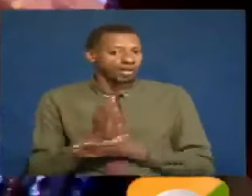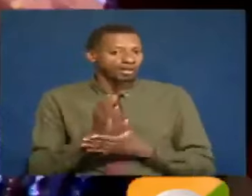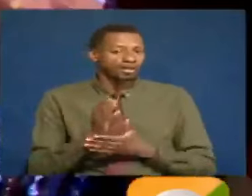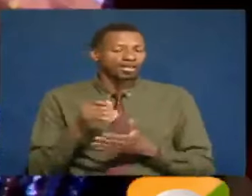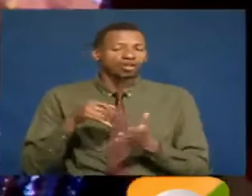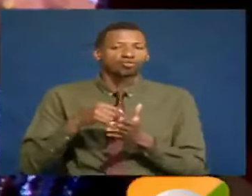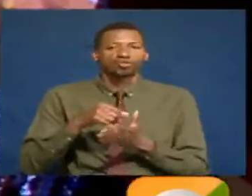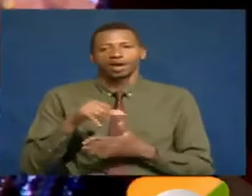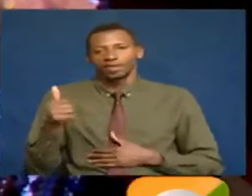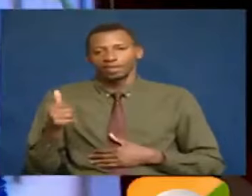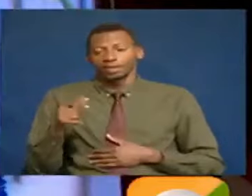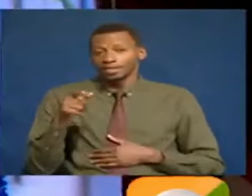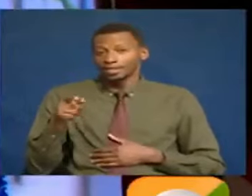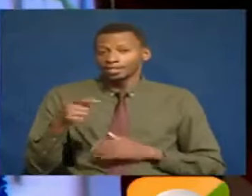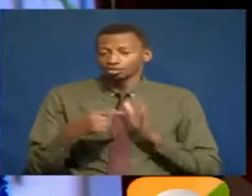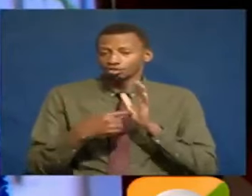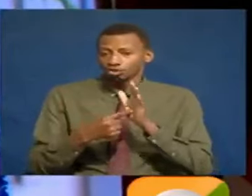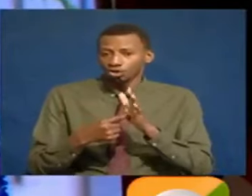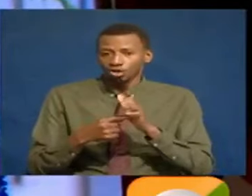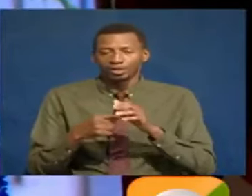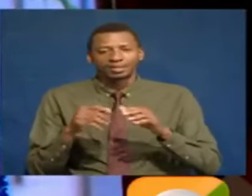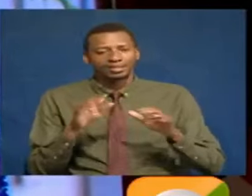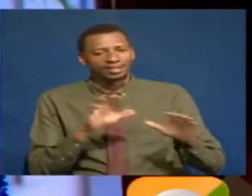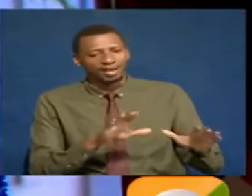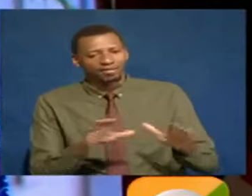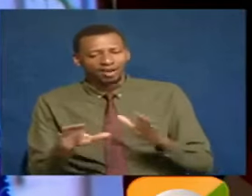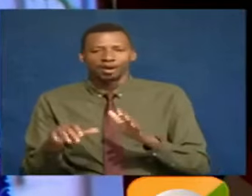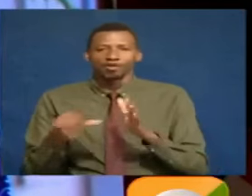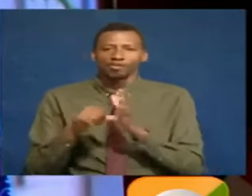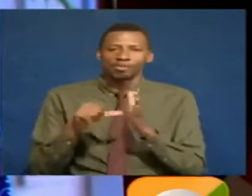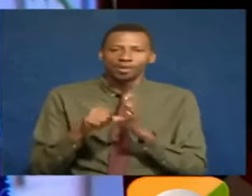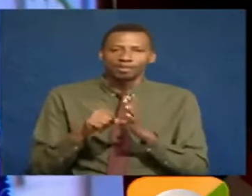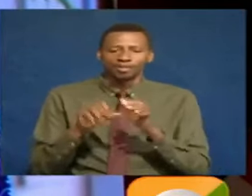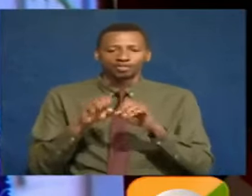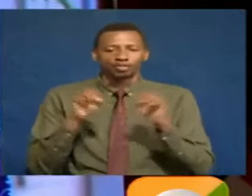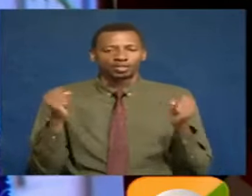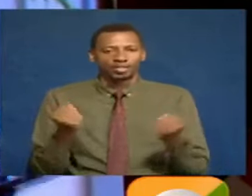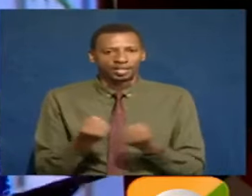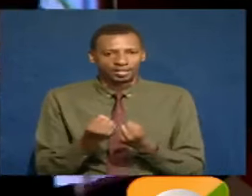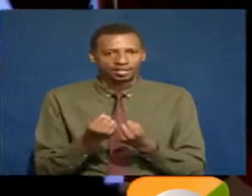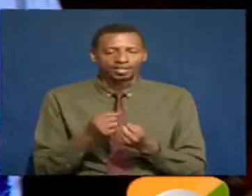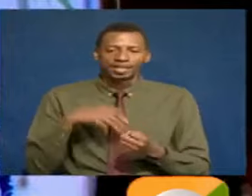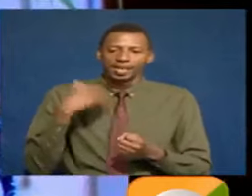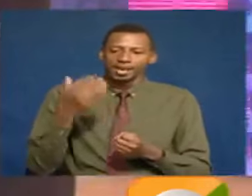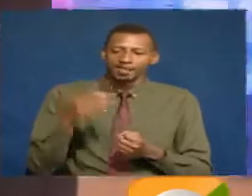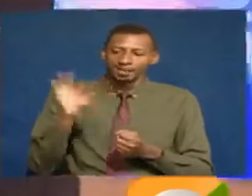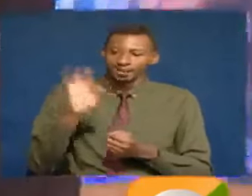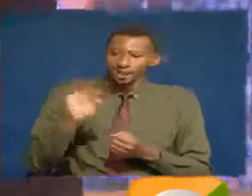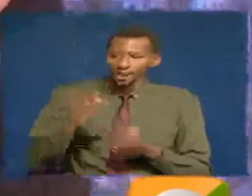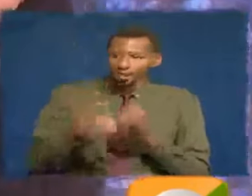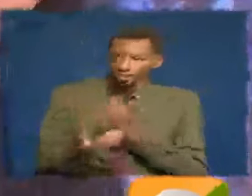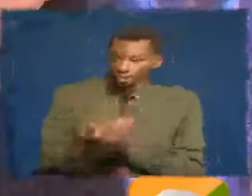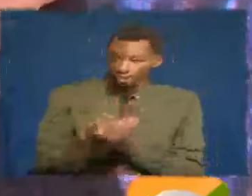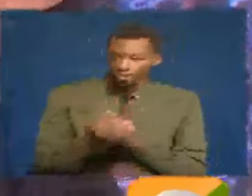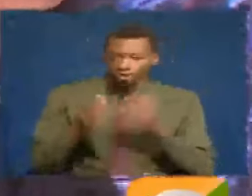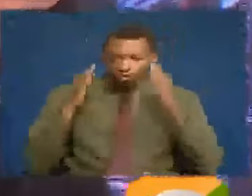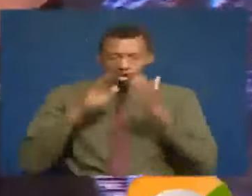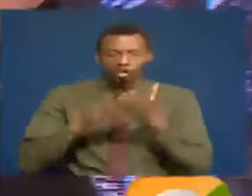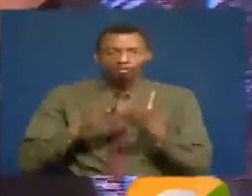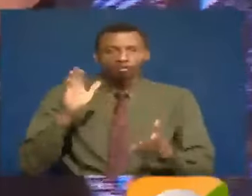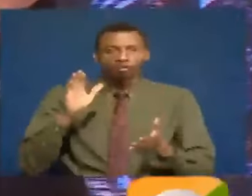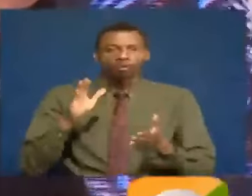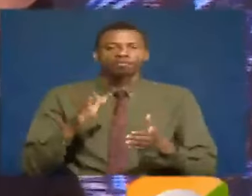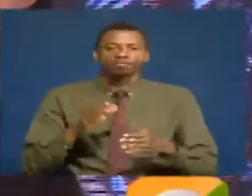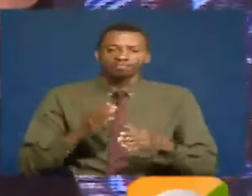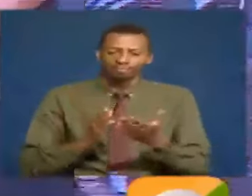makov ya wanan kila ijumaa kuan saa asubuhi ukik pak katika kup mfa wa kih na